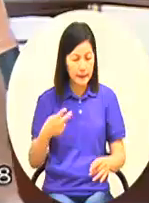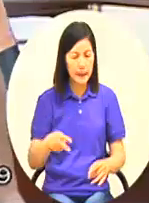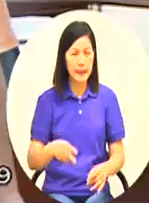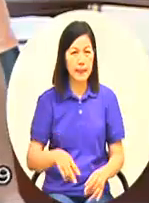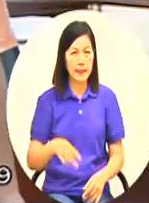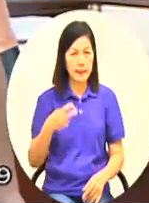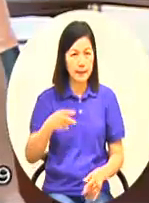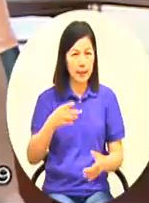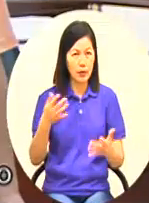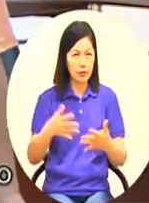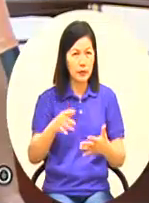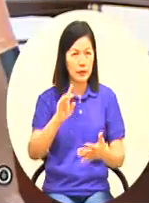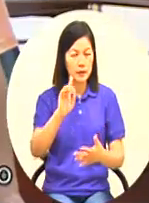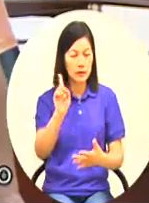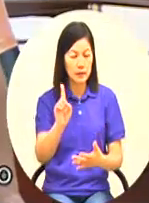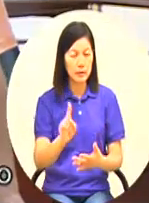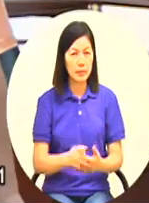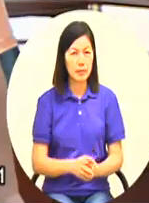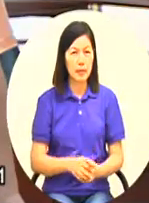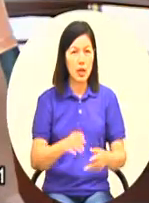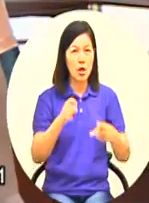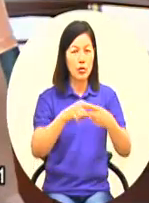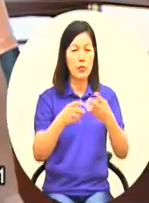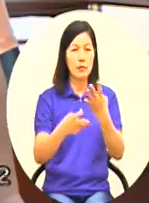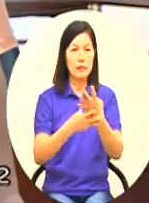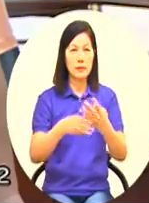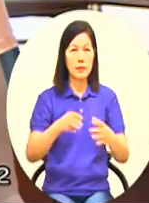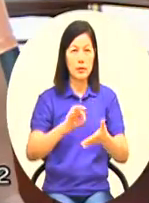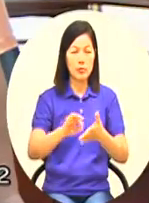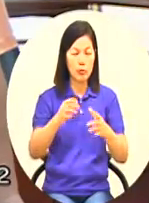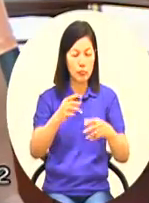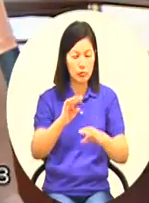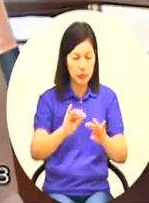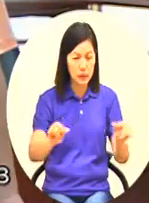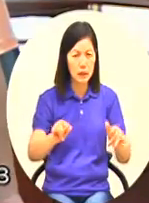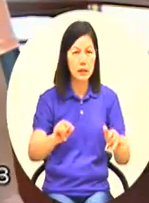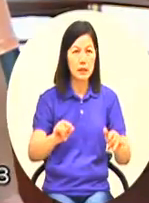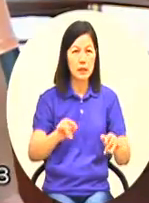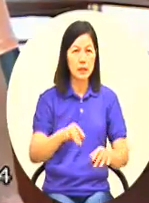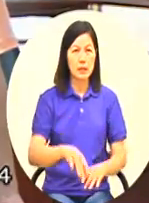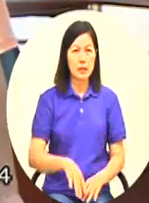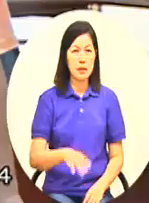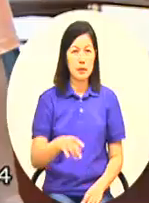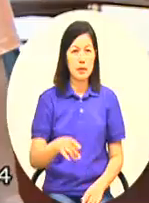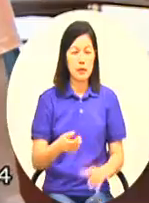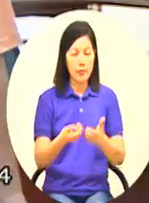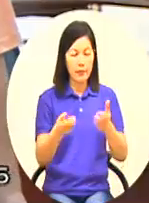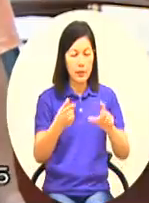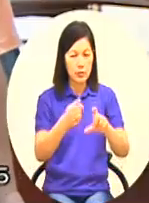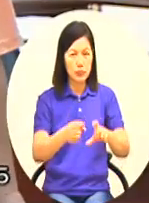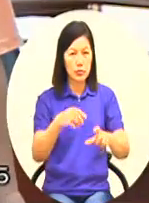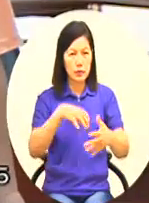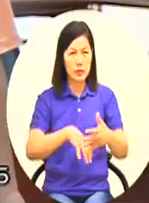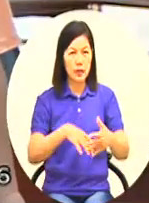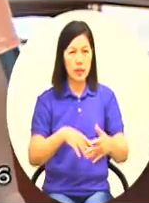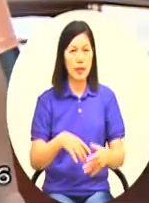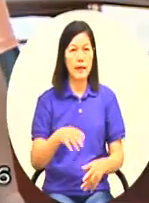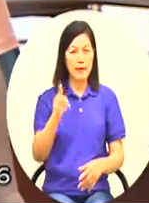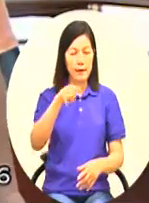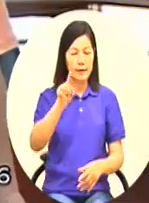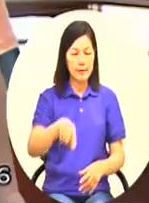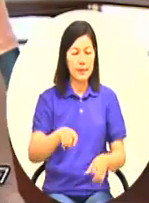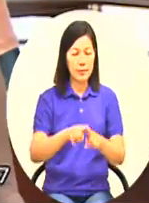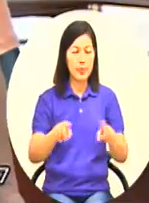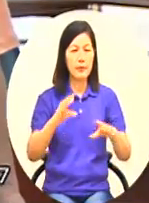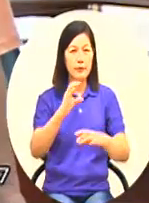问题，就是讲有。南澳工业用地，吼，假设关老地，伊拄仔伫澳分区内面咧，吼，七千平方区内底有几啊种